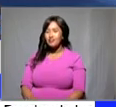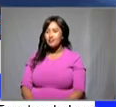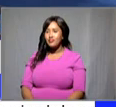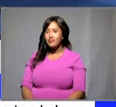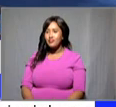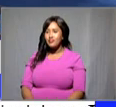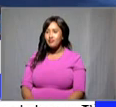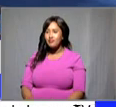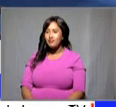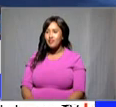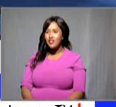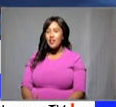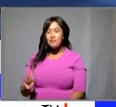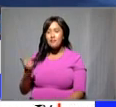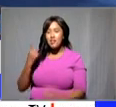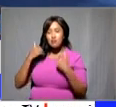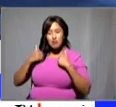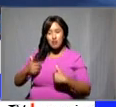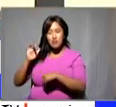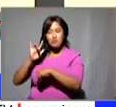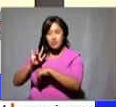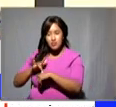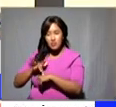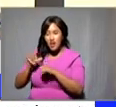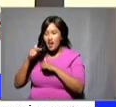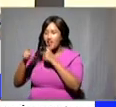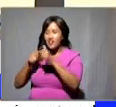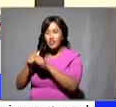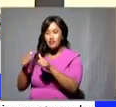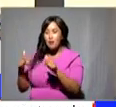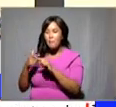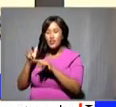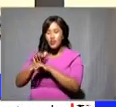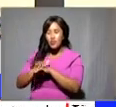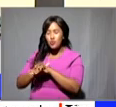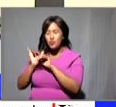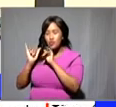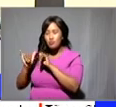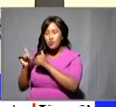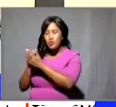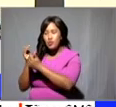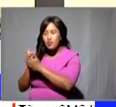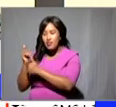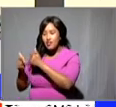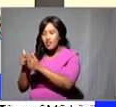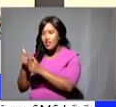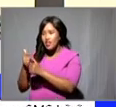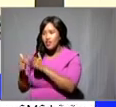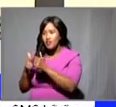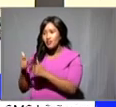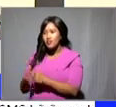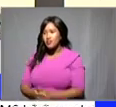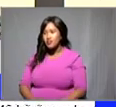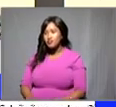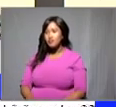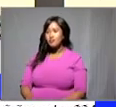Niwele hagatire. Wadai na uru. Baire ona tigani ure no nginya tumuige toso tiramenya. Ndu riu akire naguo ni kuga no agwati andu.